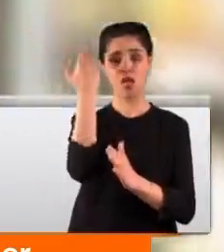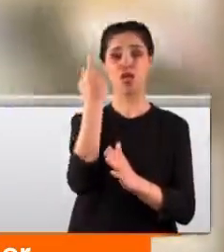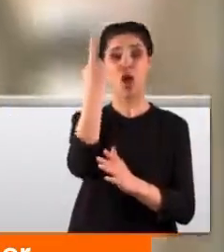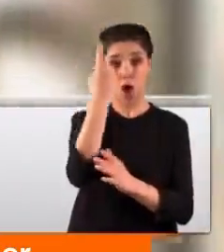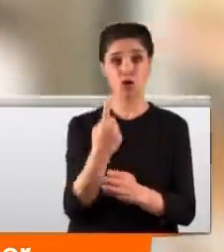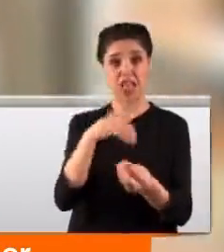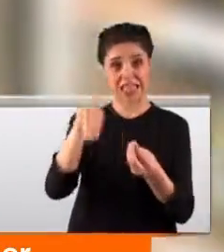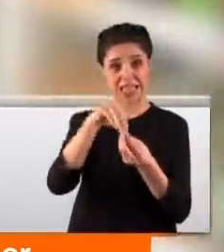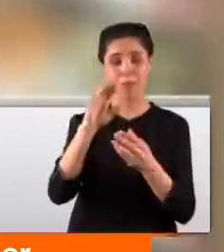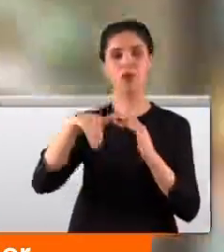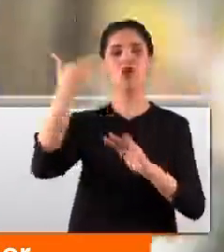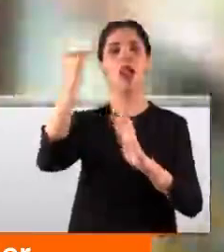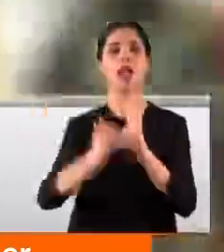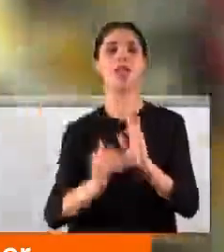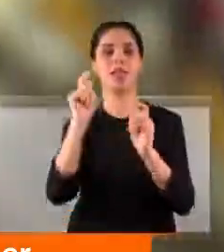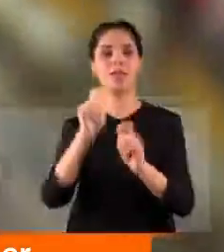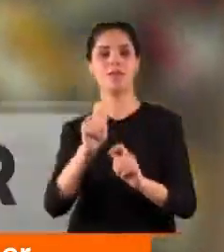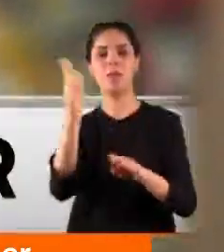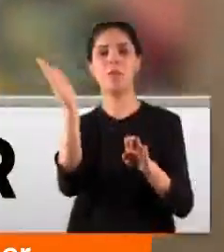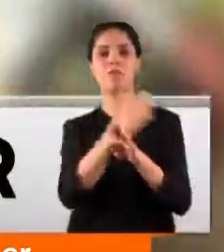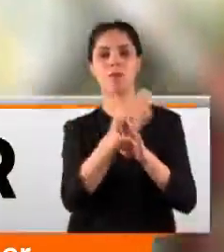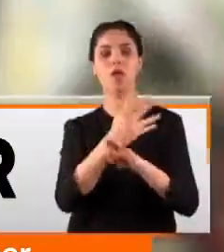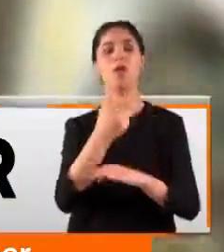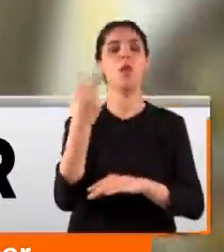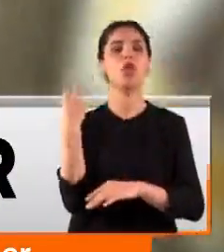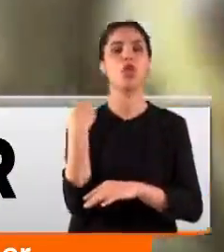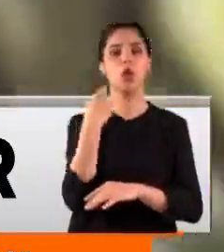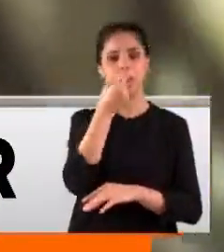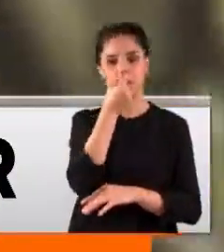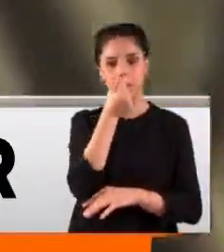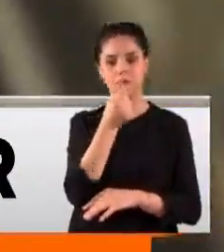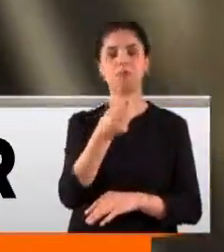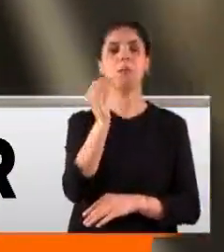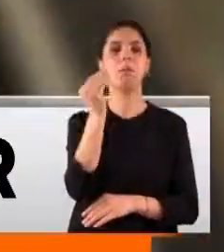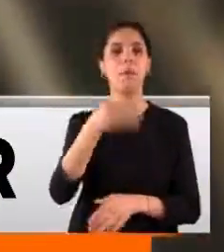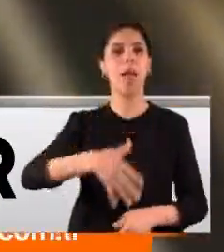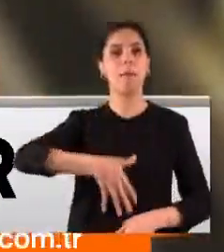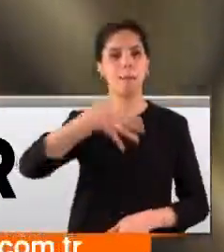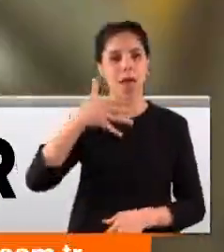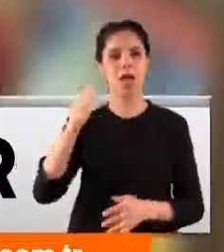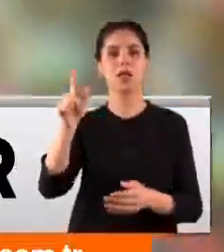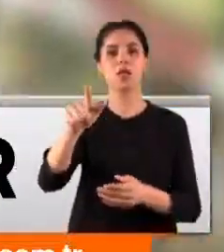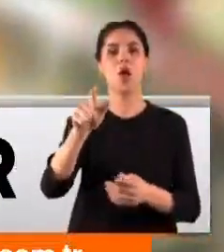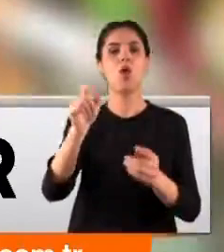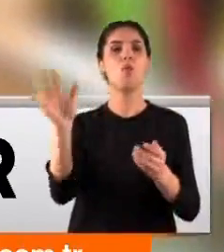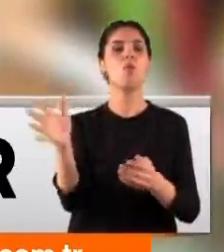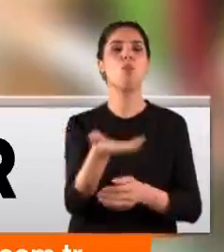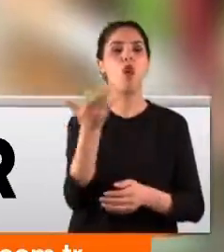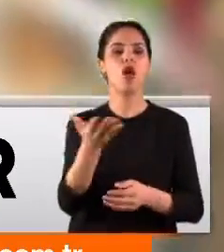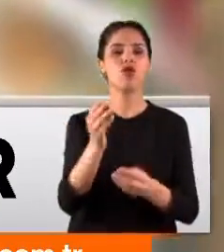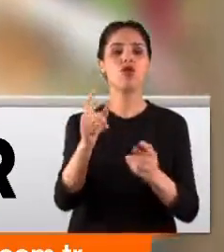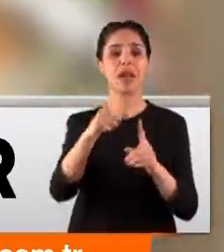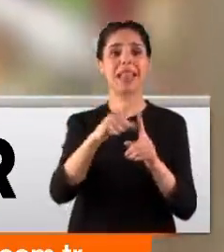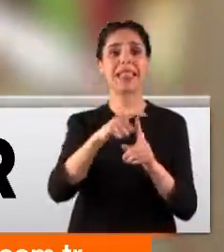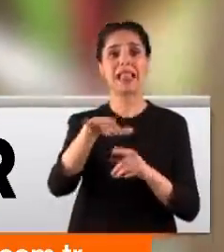düşürülecek olan ürünlerin başında işte buradaki gibi tuvalet kağıdı, bebek bezi ve bulaşık deterjanı geliyor. Mesela iddiaya